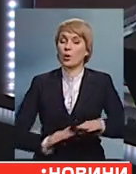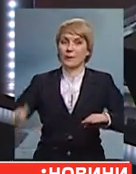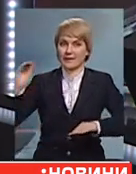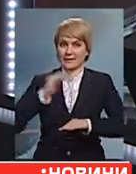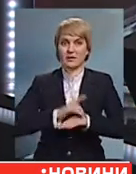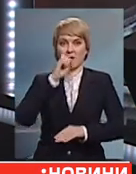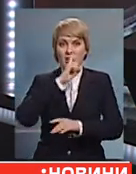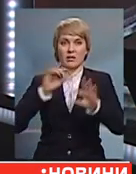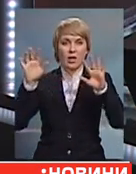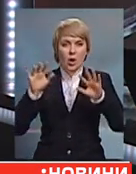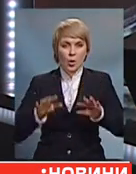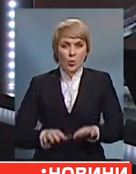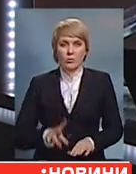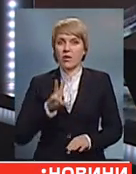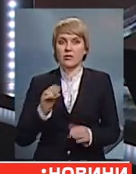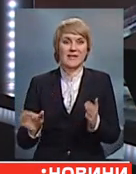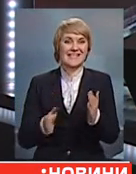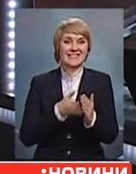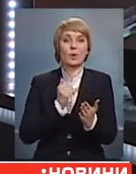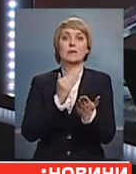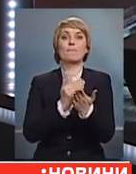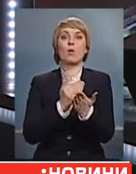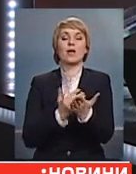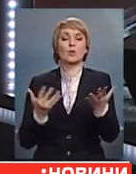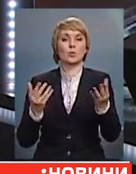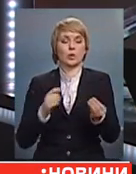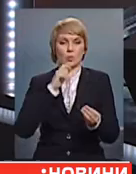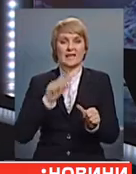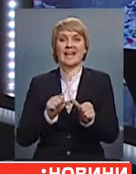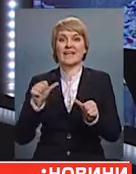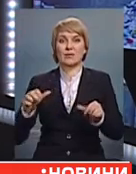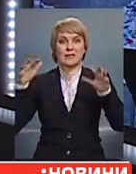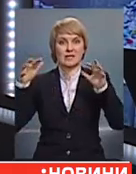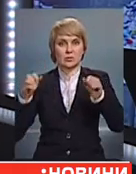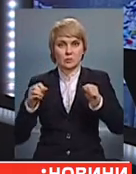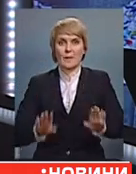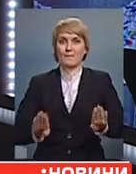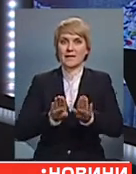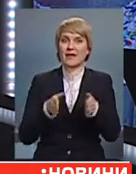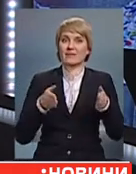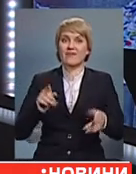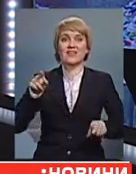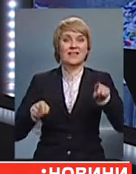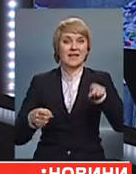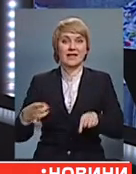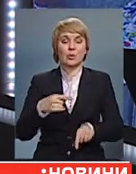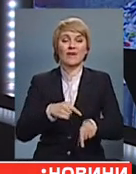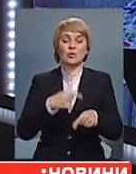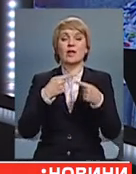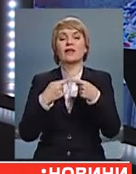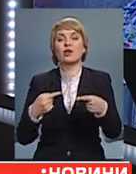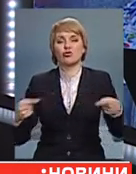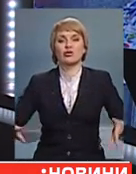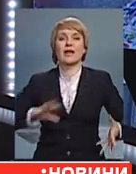Негода не сходить з порядку денного в Україні. Крім знеструмлення та перекриття трас, в деяких регіонах відчули й інші наслідки